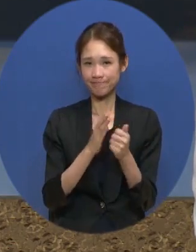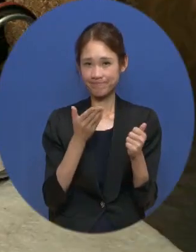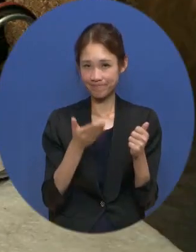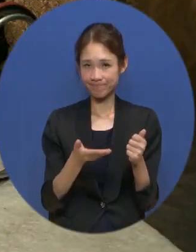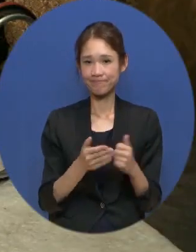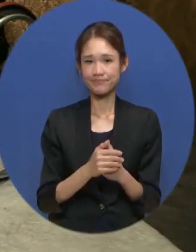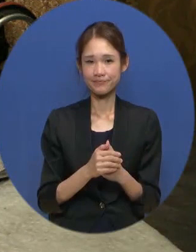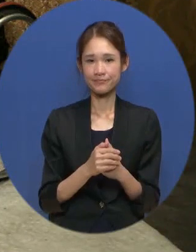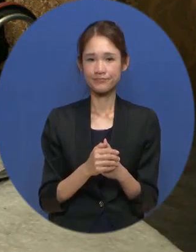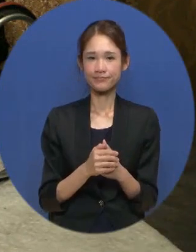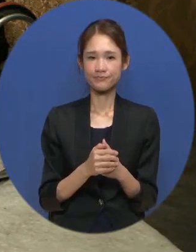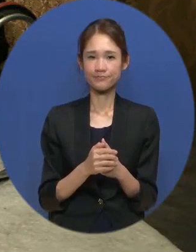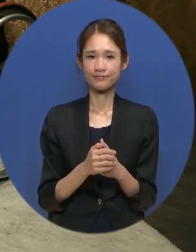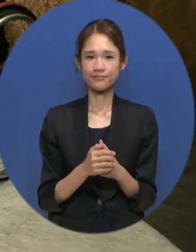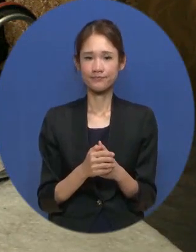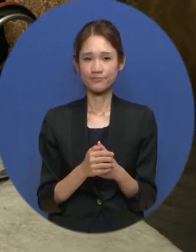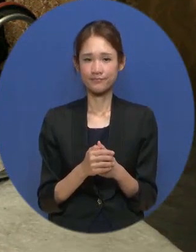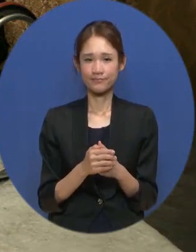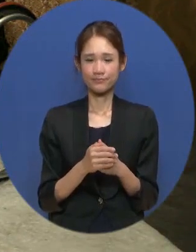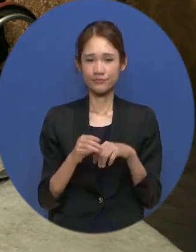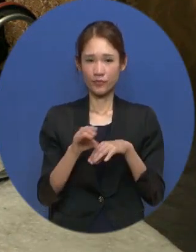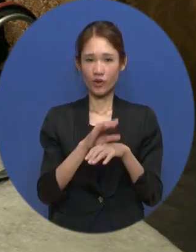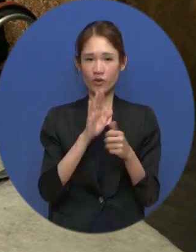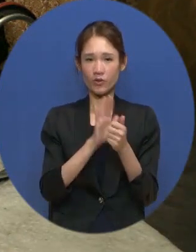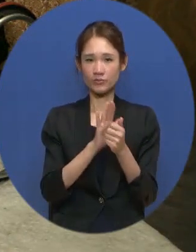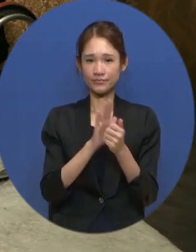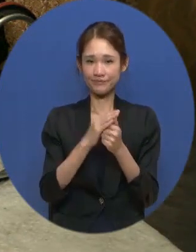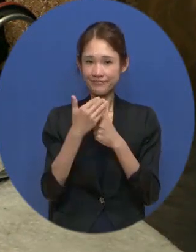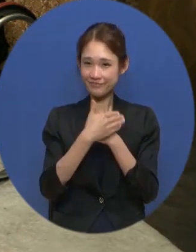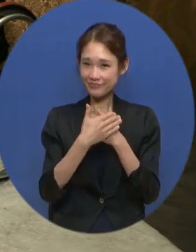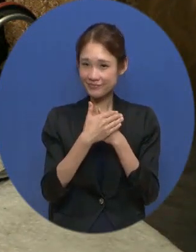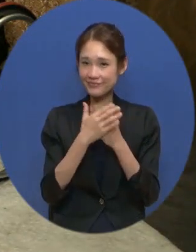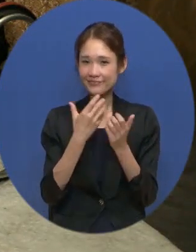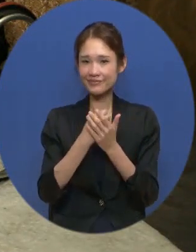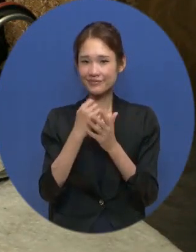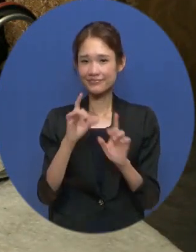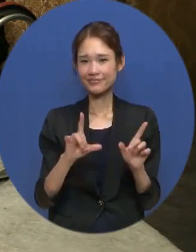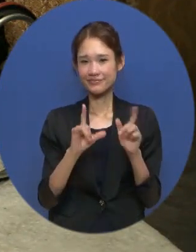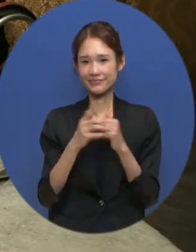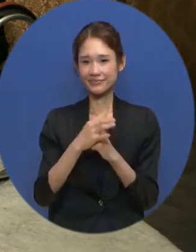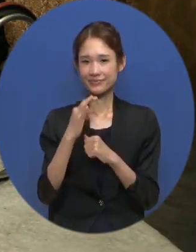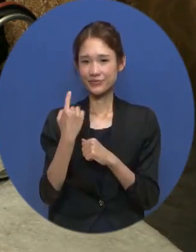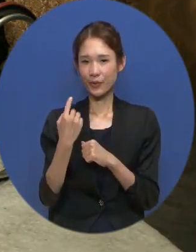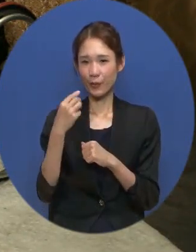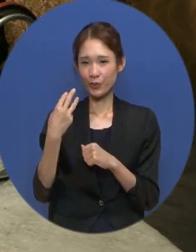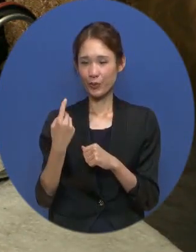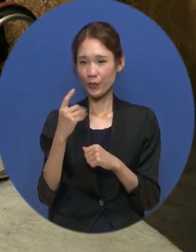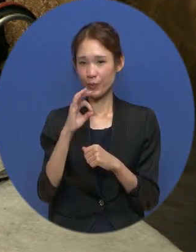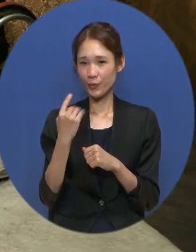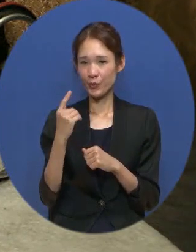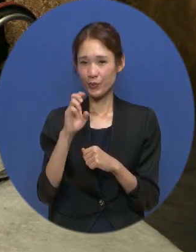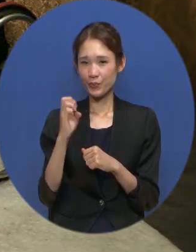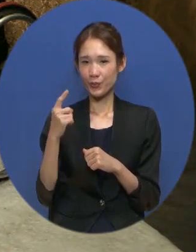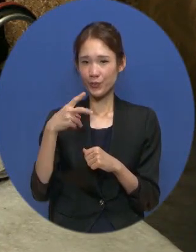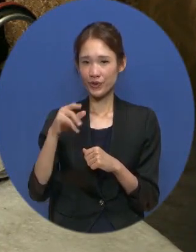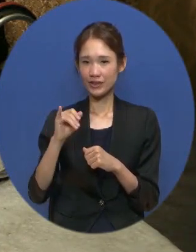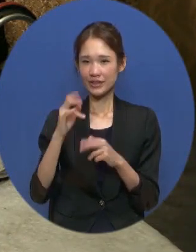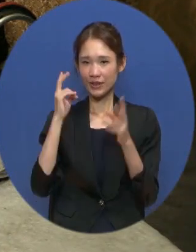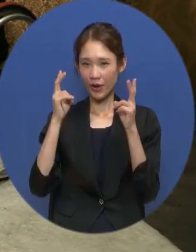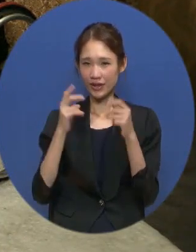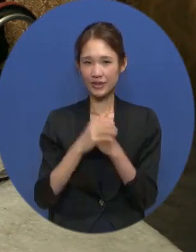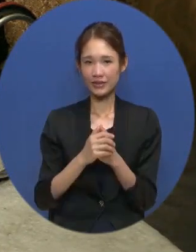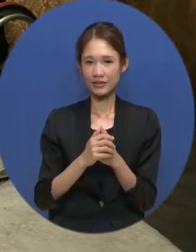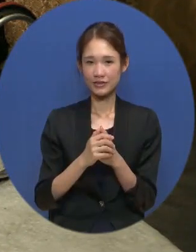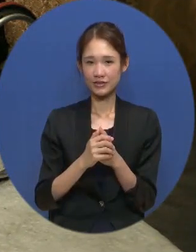있습니다. 네, PC 지원 복지 혜택까지 누릴 수 있는 오토 모니터 네, 기업입니다. 그렇다